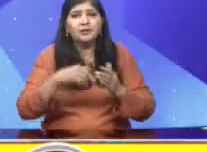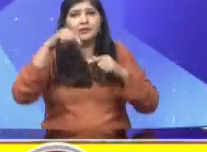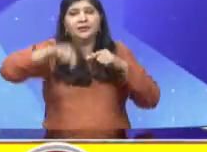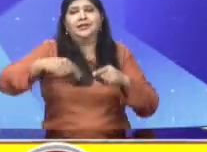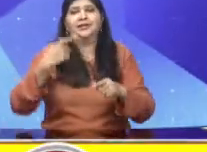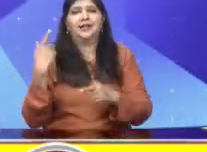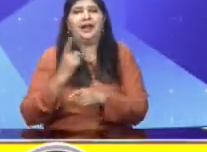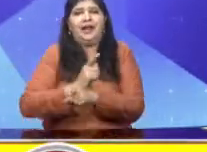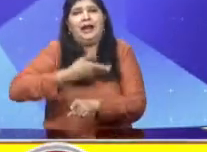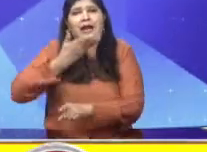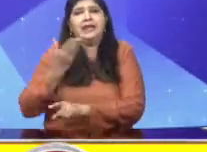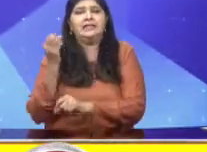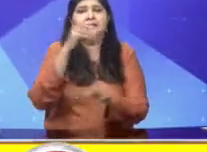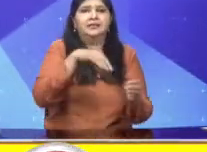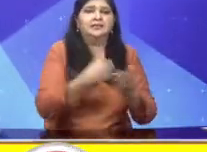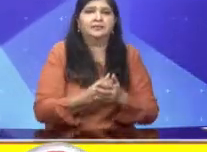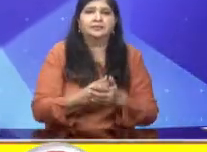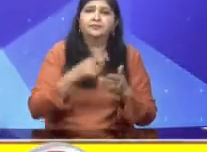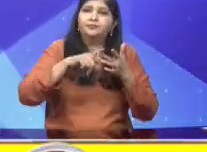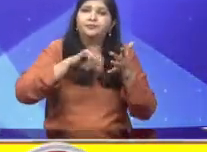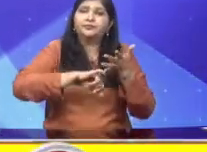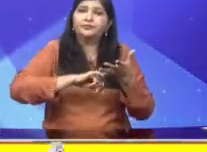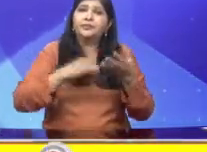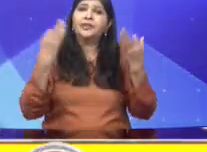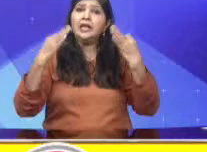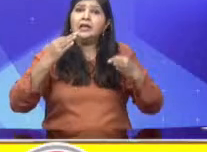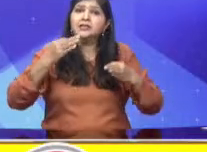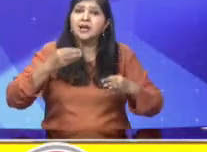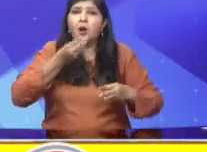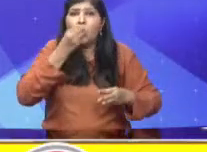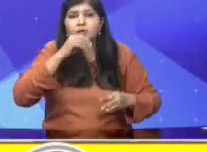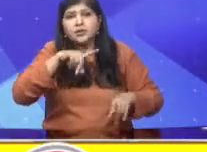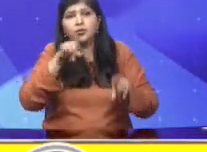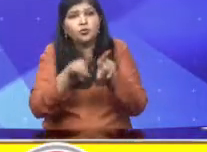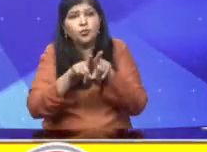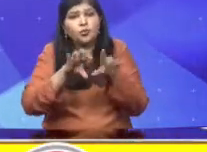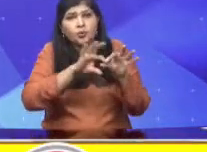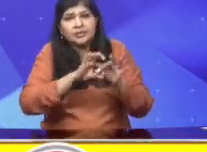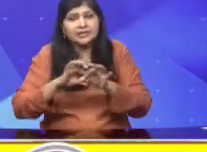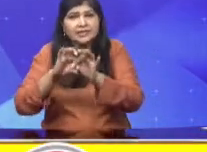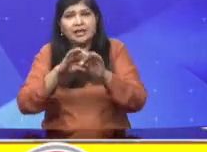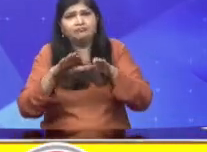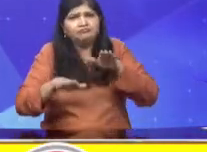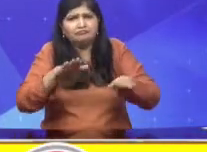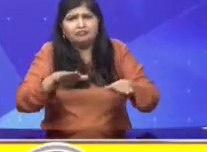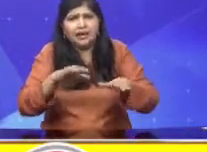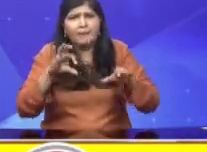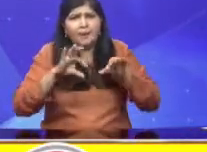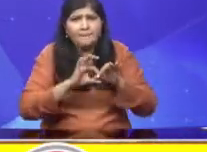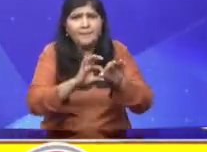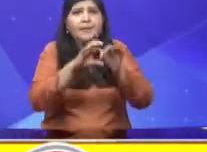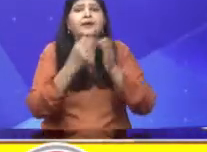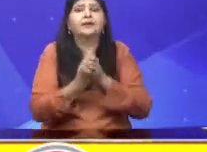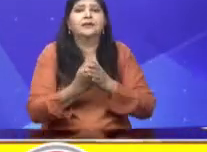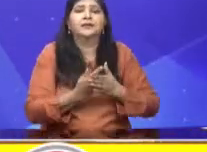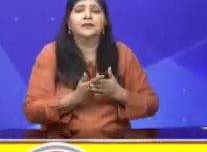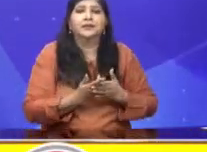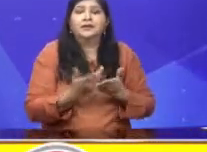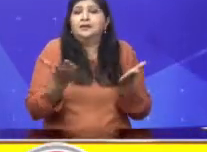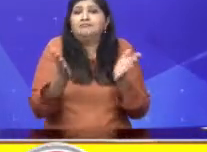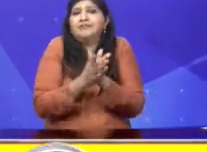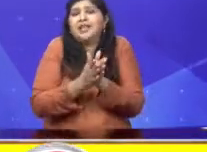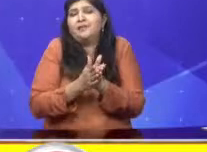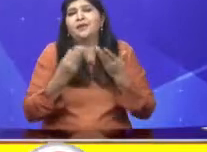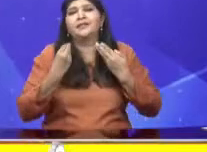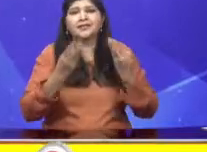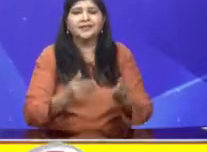इसाग मुंडा जी कल्चर और कुजिन दोनों को बराबर मिला करके सेलिब्रेट